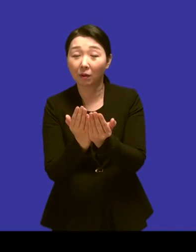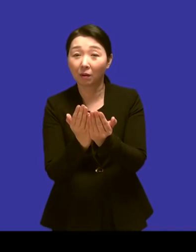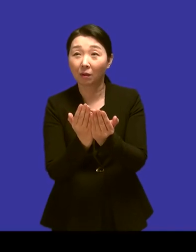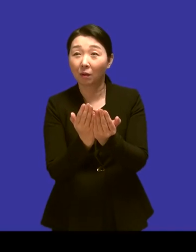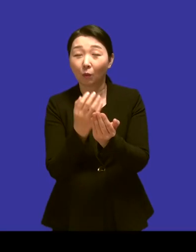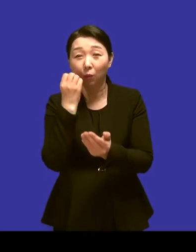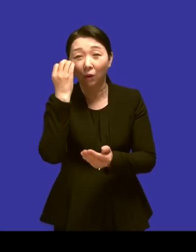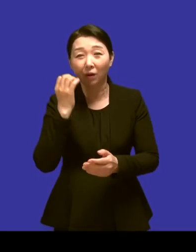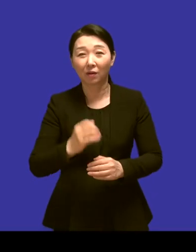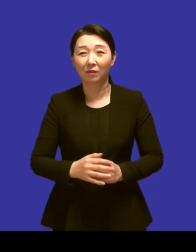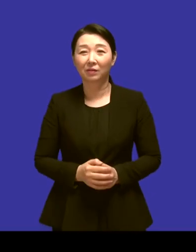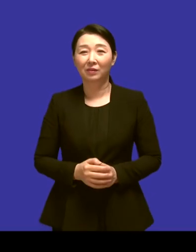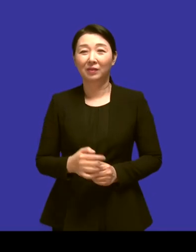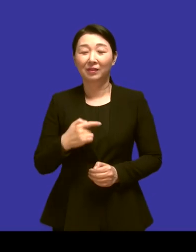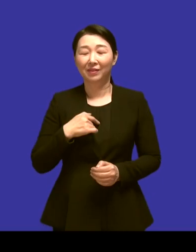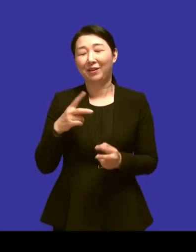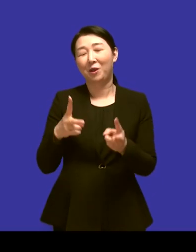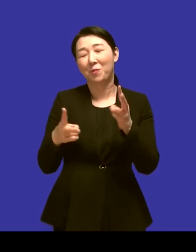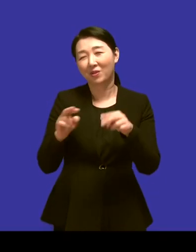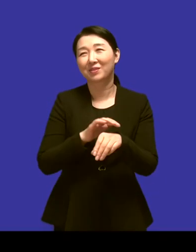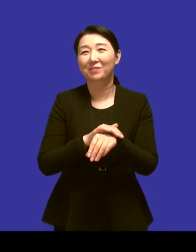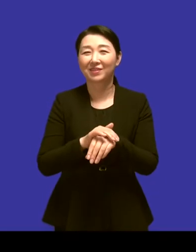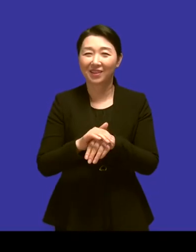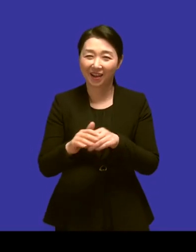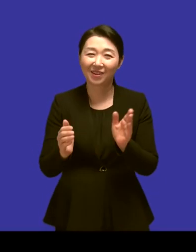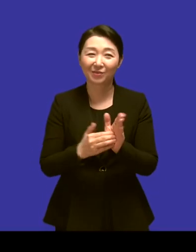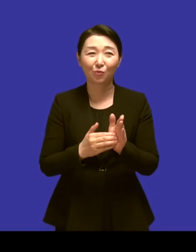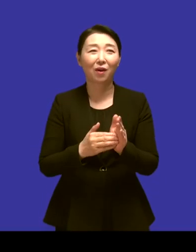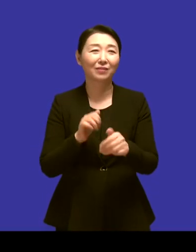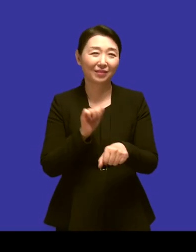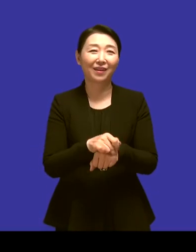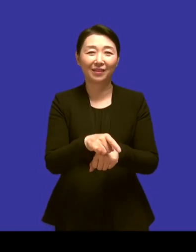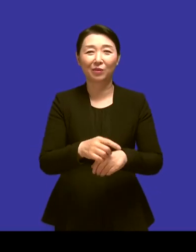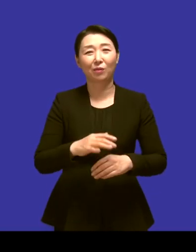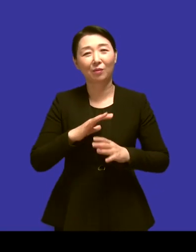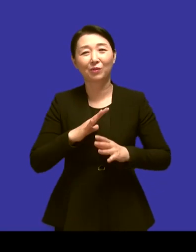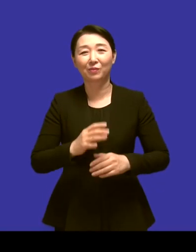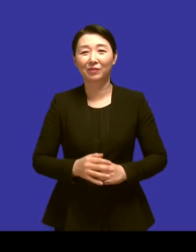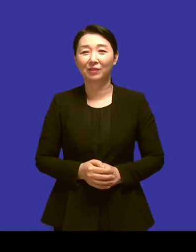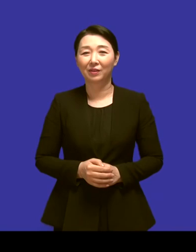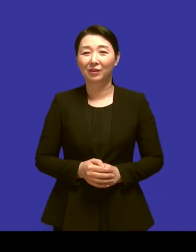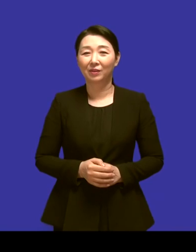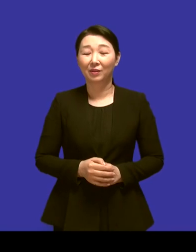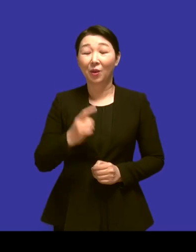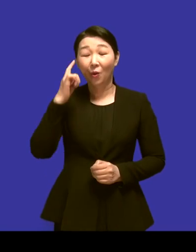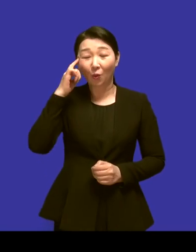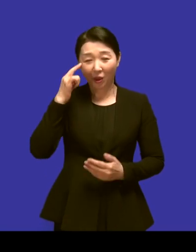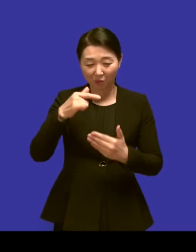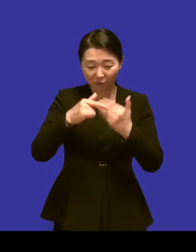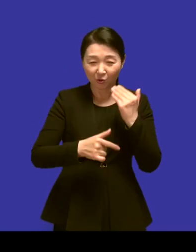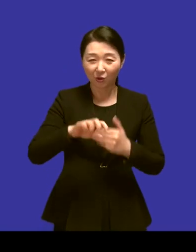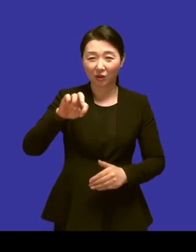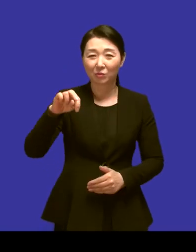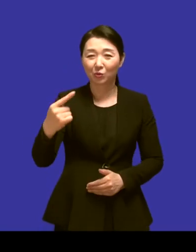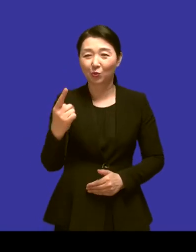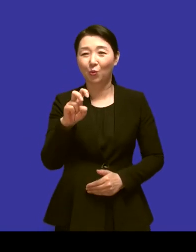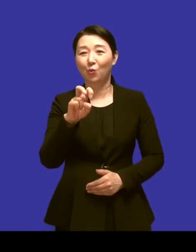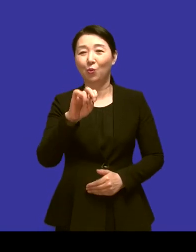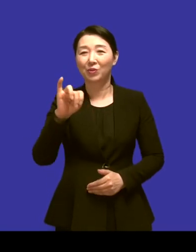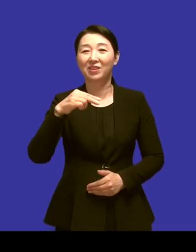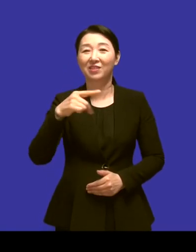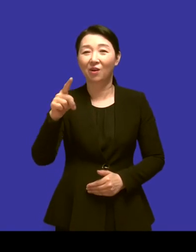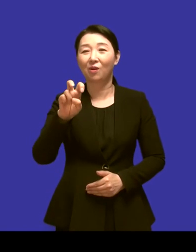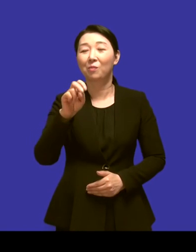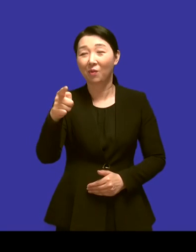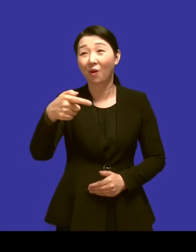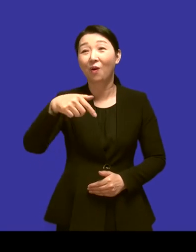그거를 이제 제가 이렇게 편집을 이렇게 해가지고 여기 너무 잘했어요. 이렇게, 네. 오, 너무 깜짝 놀랐고 그 쇼미더머니라는 쇼미더머니 텐의 네. 이제 출신이에요.